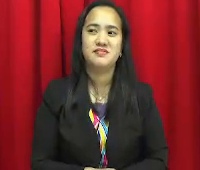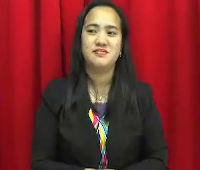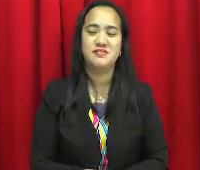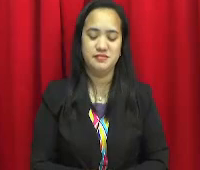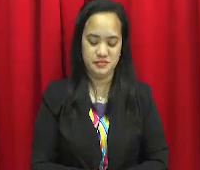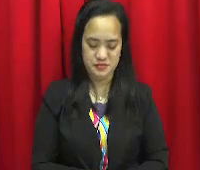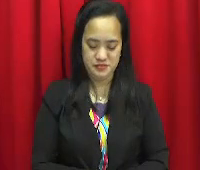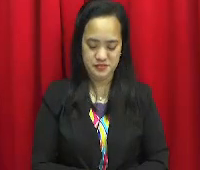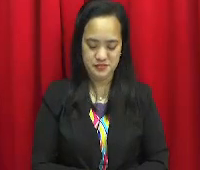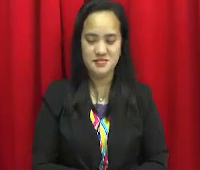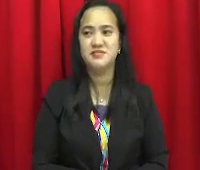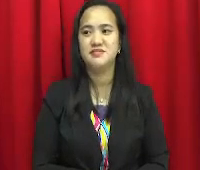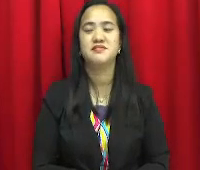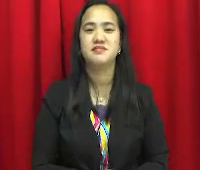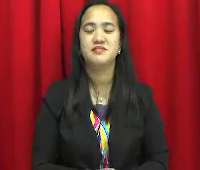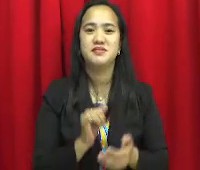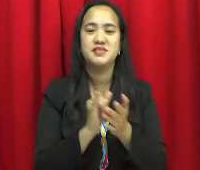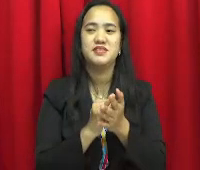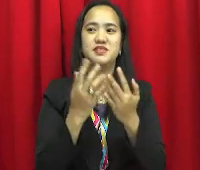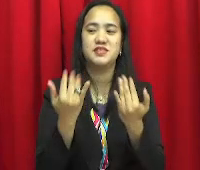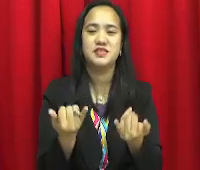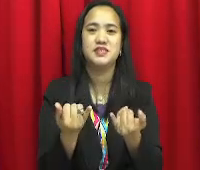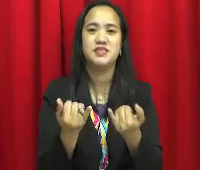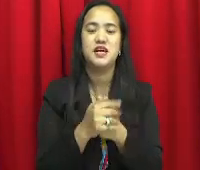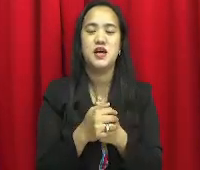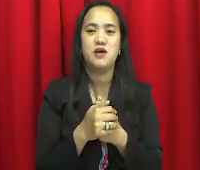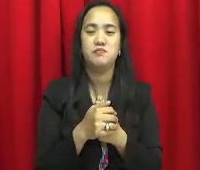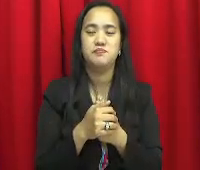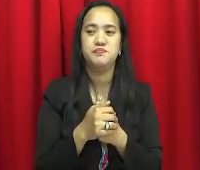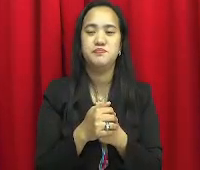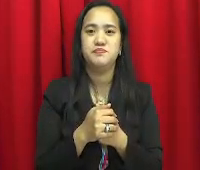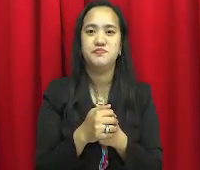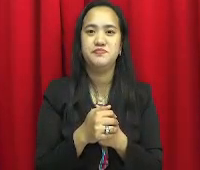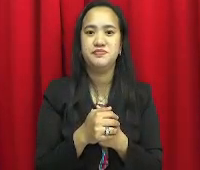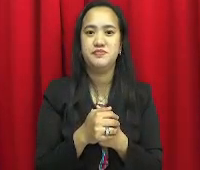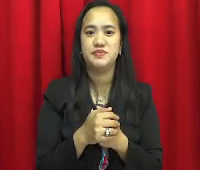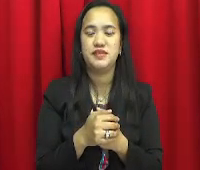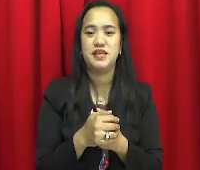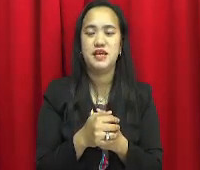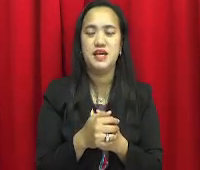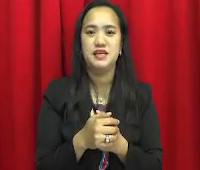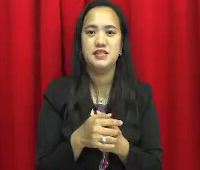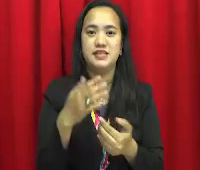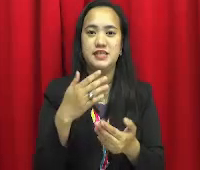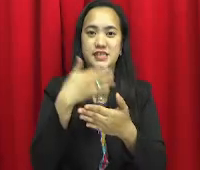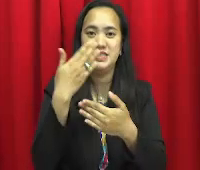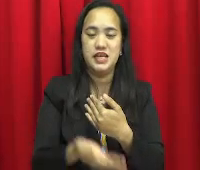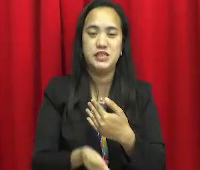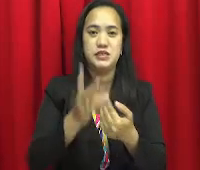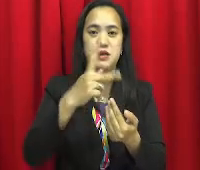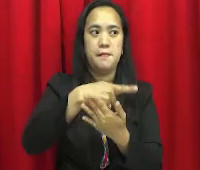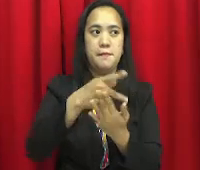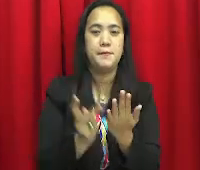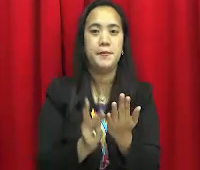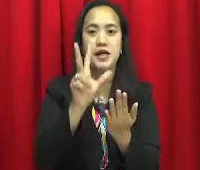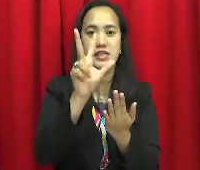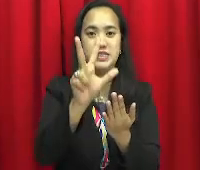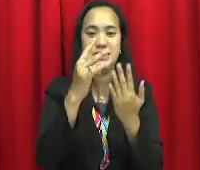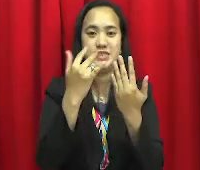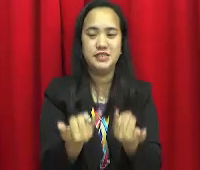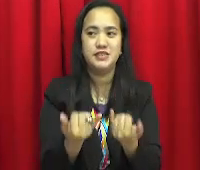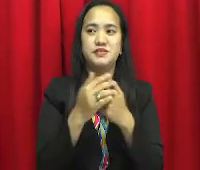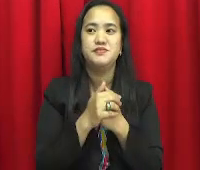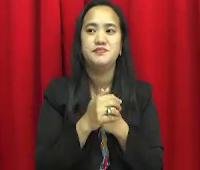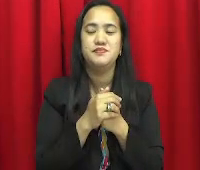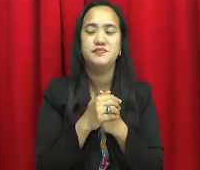eh. Kaya abangan nyo yung part 3, pambihira. Yeah, yeah. Excited ako itong darating na part 3. Kaya eto nga, eto